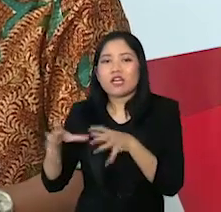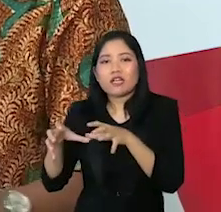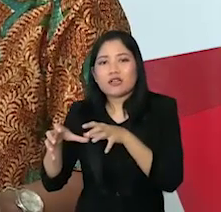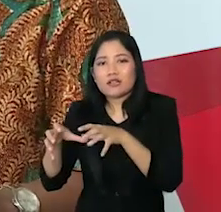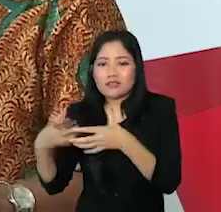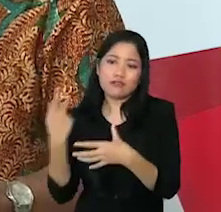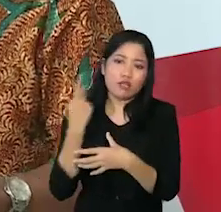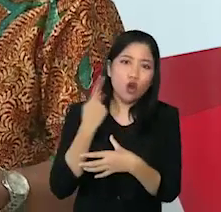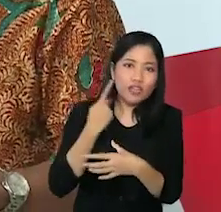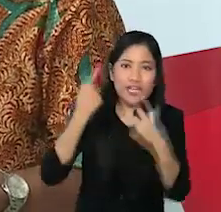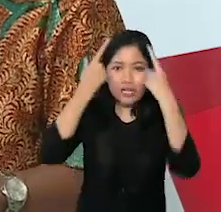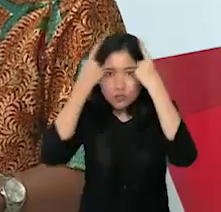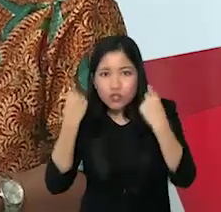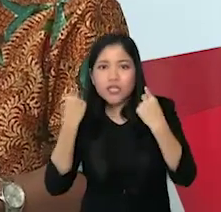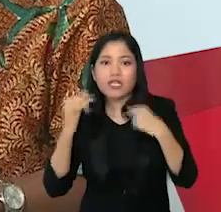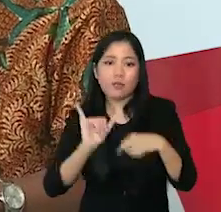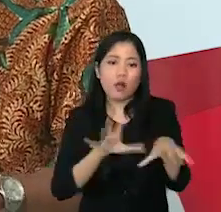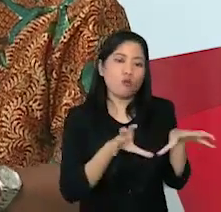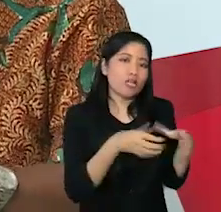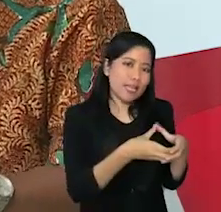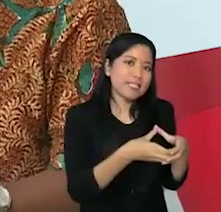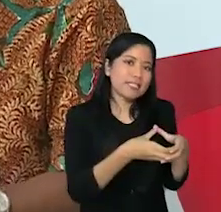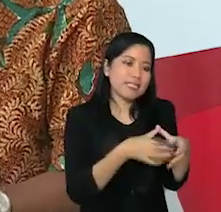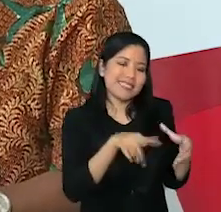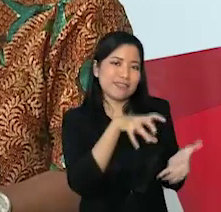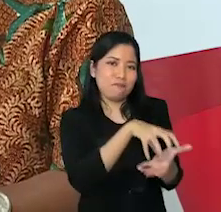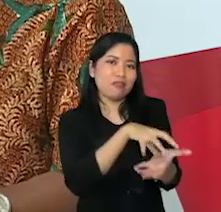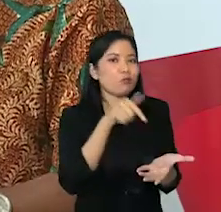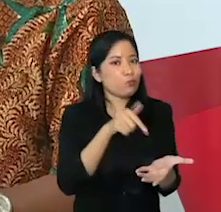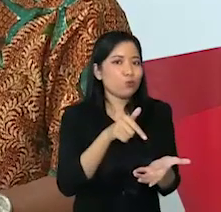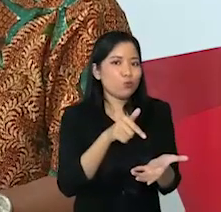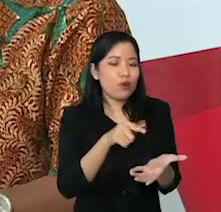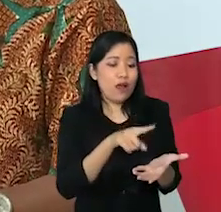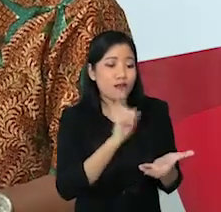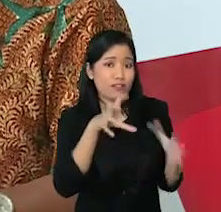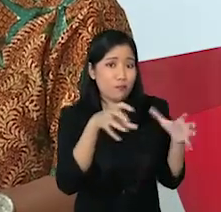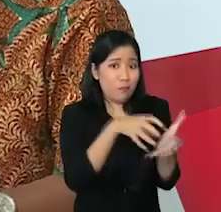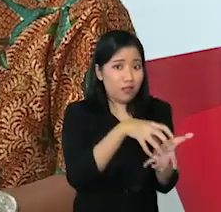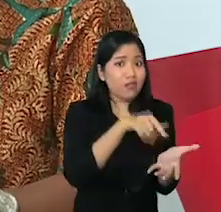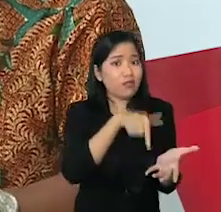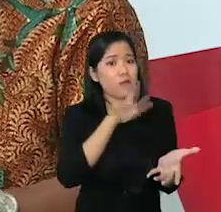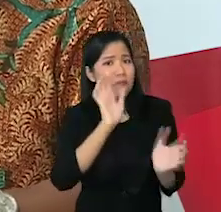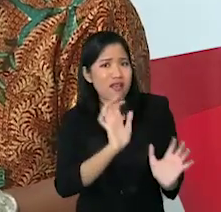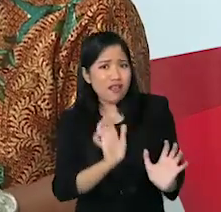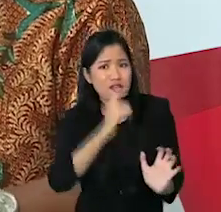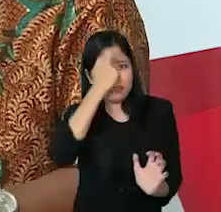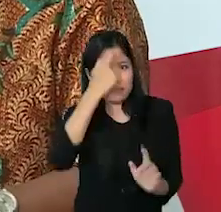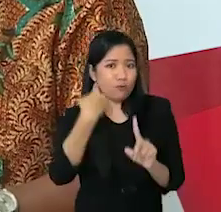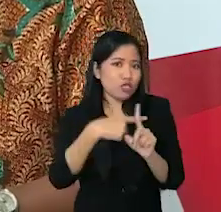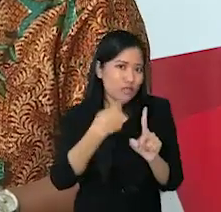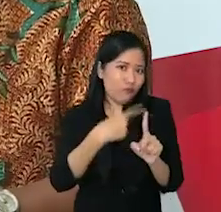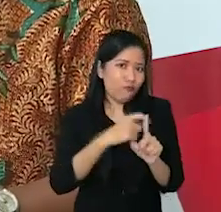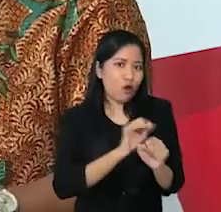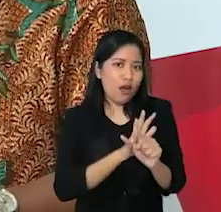dan pada komunitas dimana didaerah tersebut didapatkan banyak sekali kasus positif